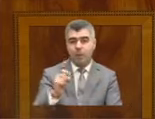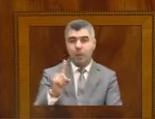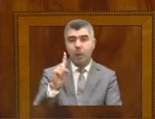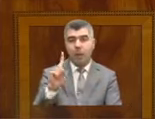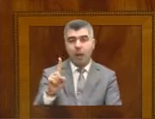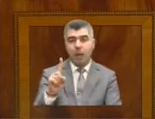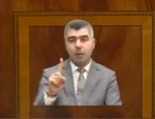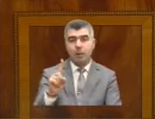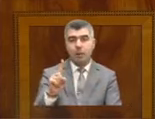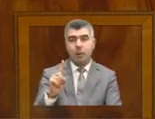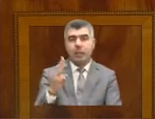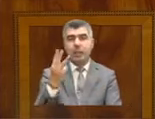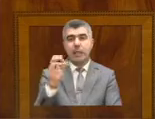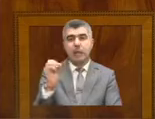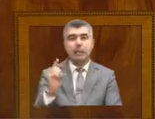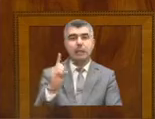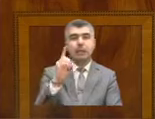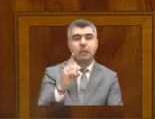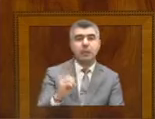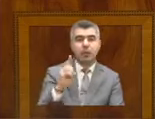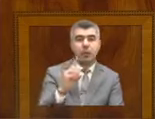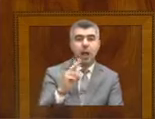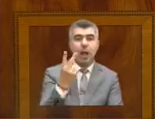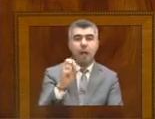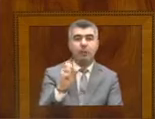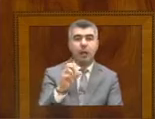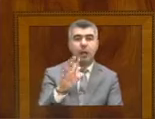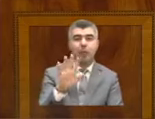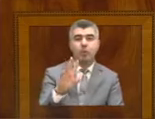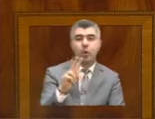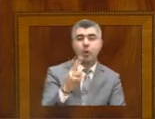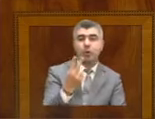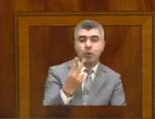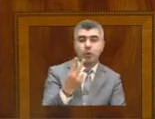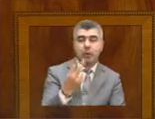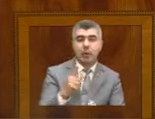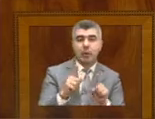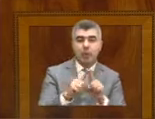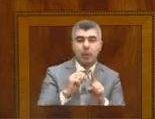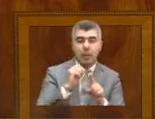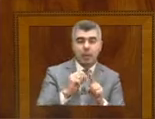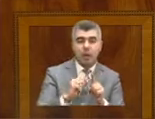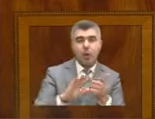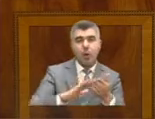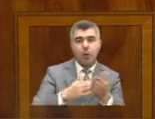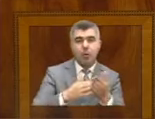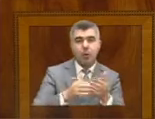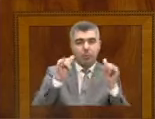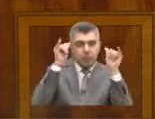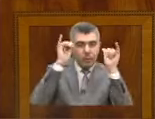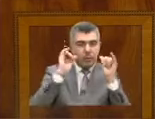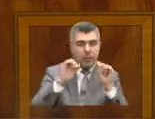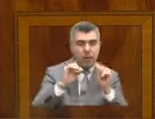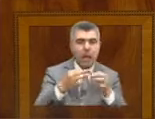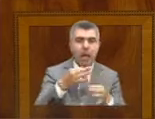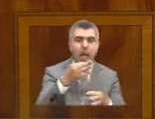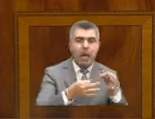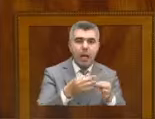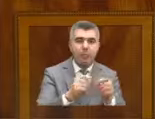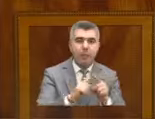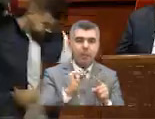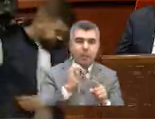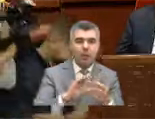31 جانفير من سنة 2025 المطبقة على الحيوانات الحية من فصيلة الأبقار والأغنام